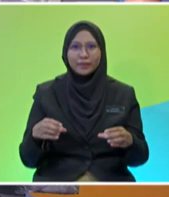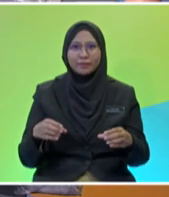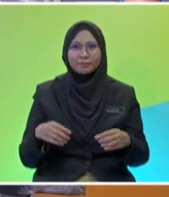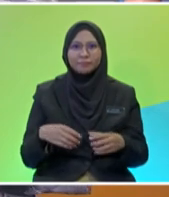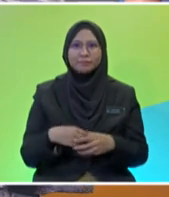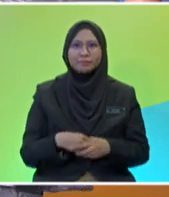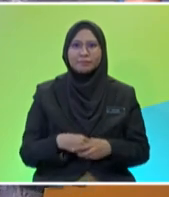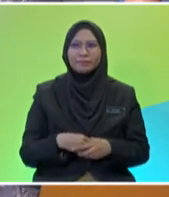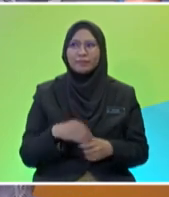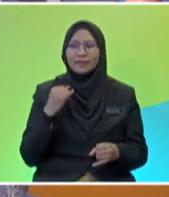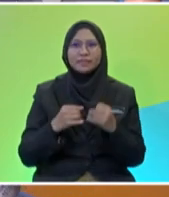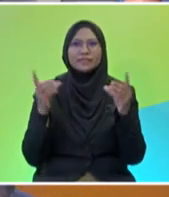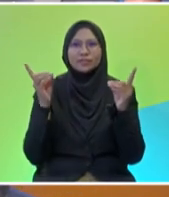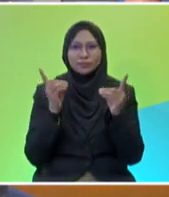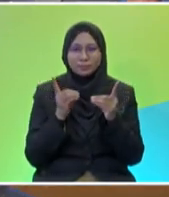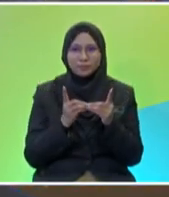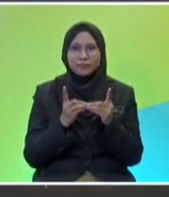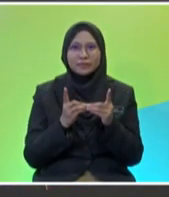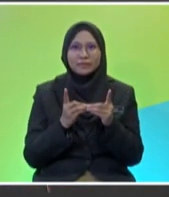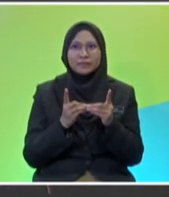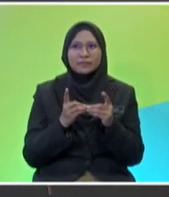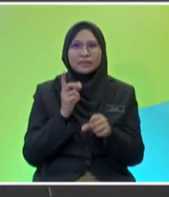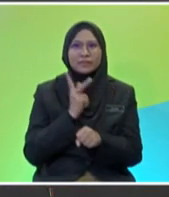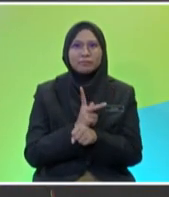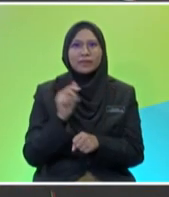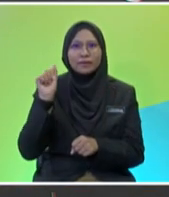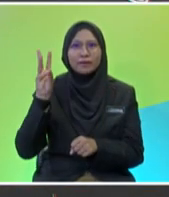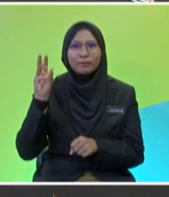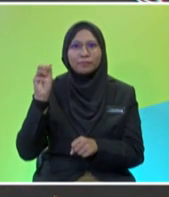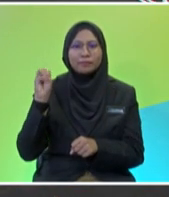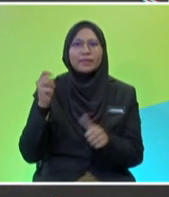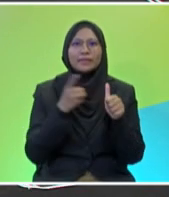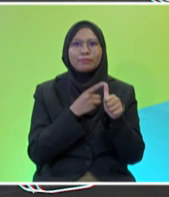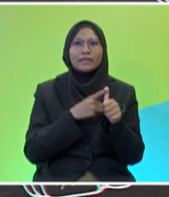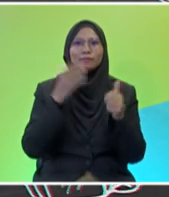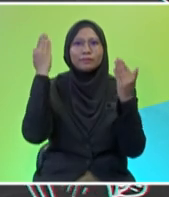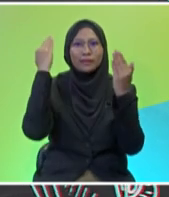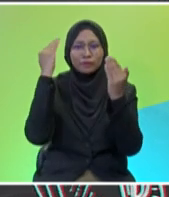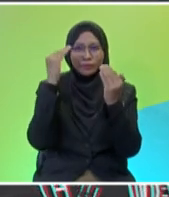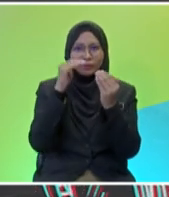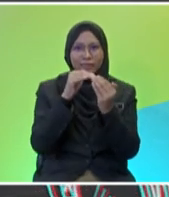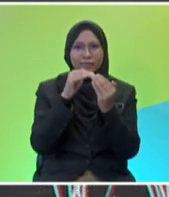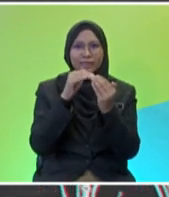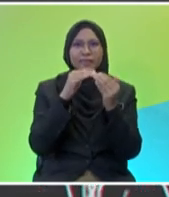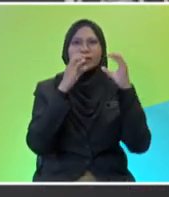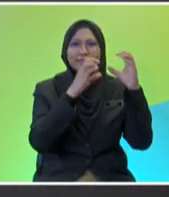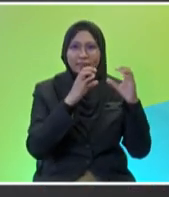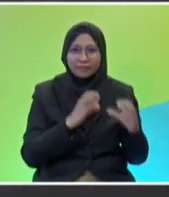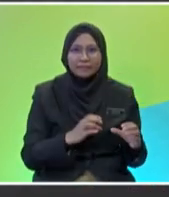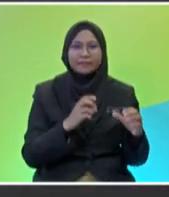diperhatikan yang pertama adalah mematuhi prosedur yang ditetapkan seterusnya mengucapkan terima kasih setelah selesai